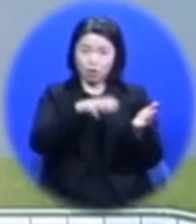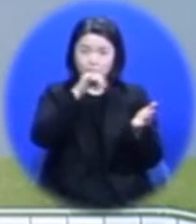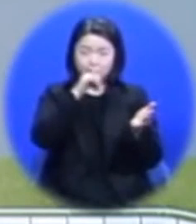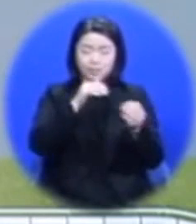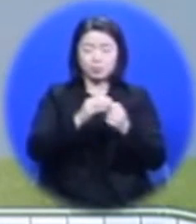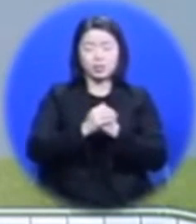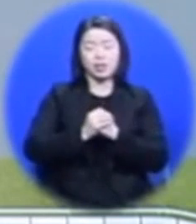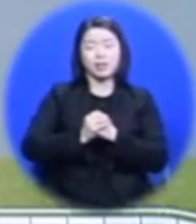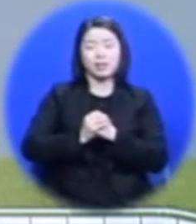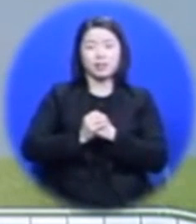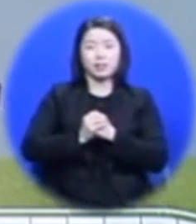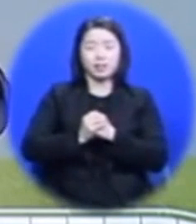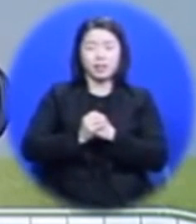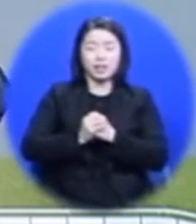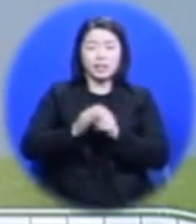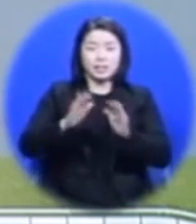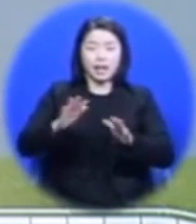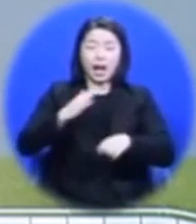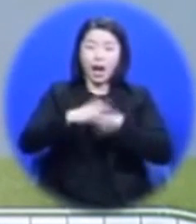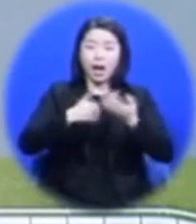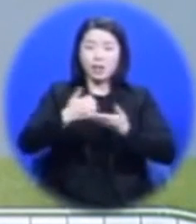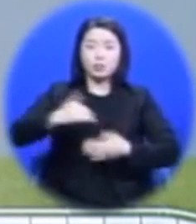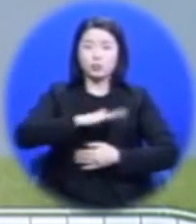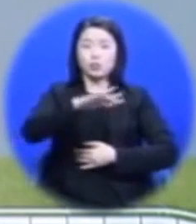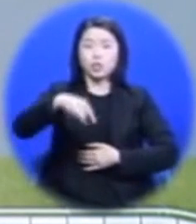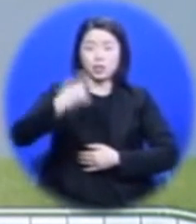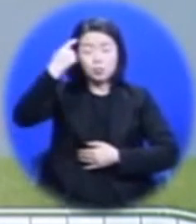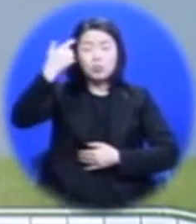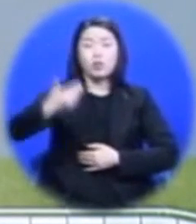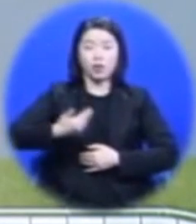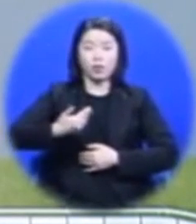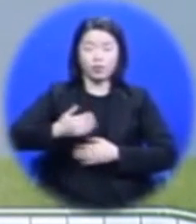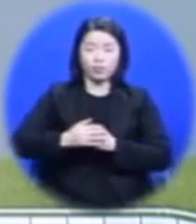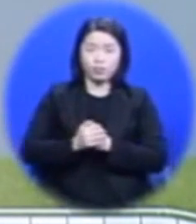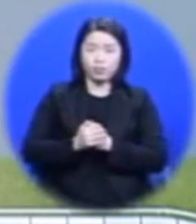됩니다. 자, 하나님은 우리에게 물으십니다.